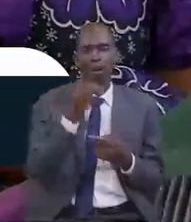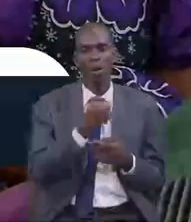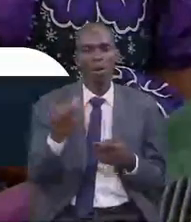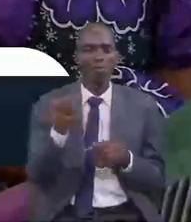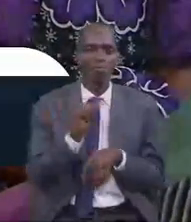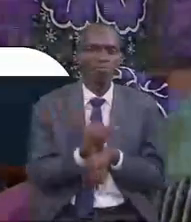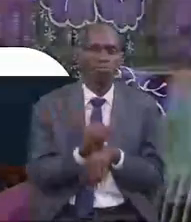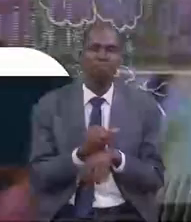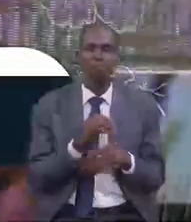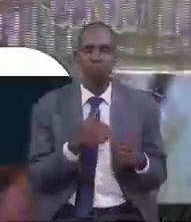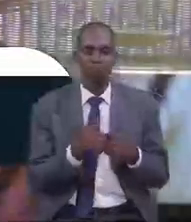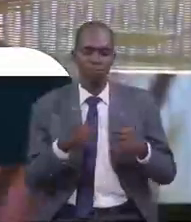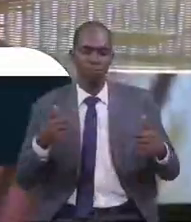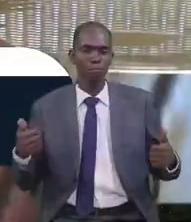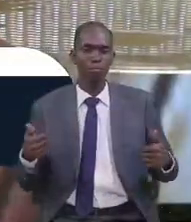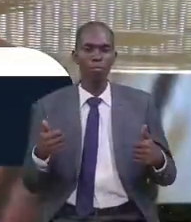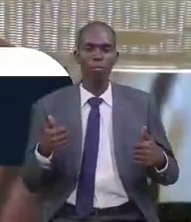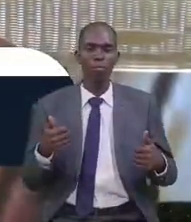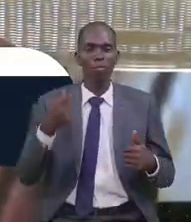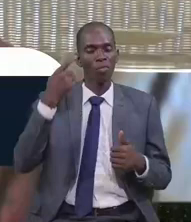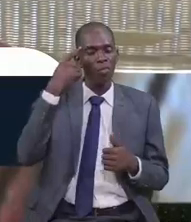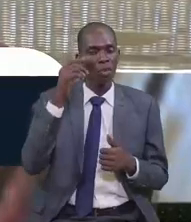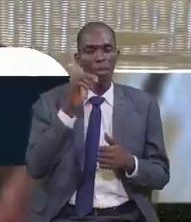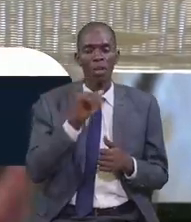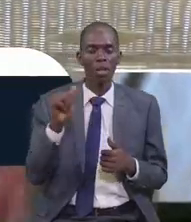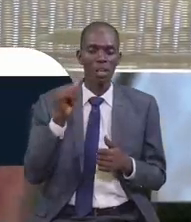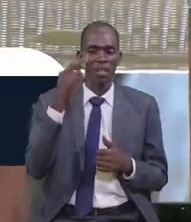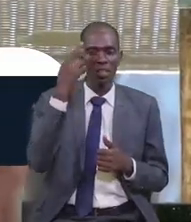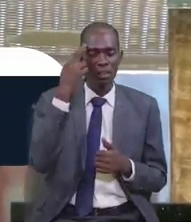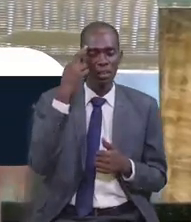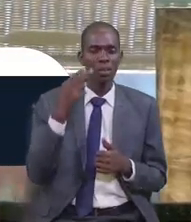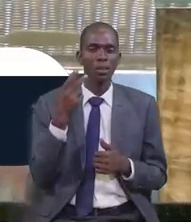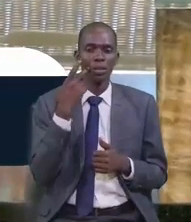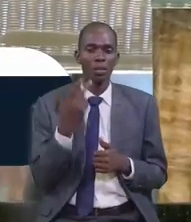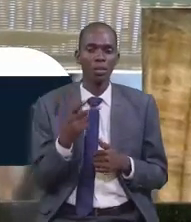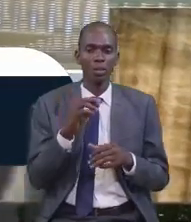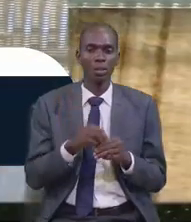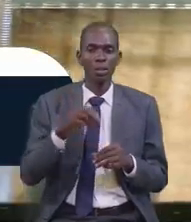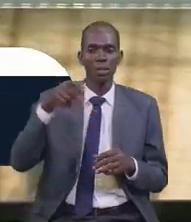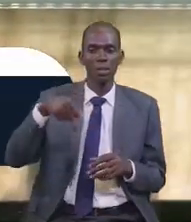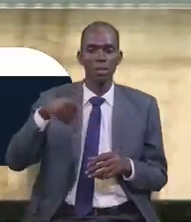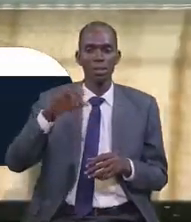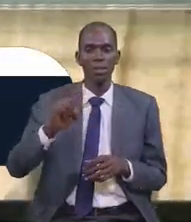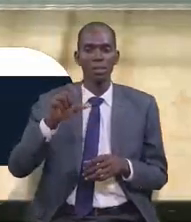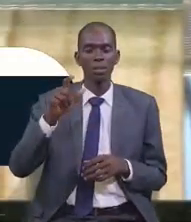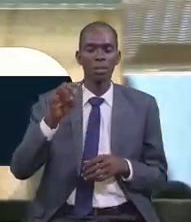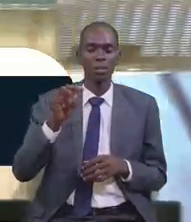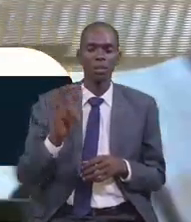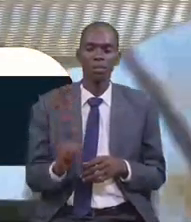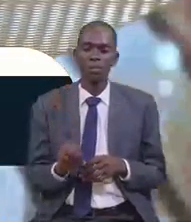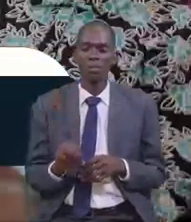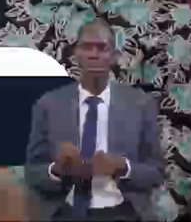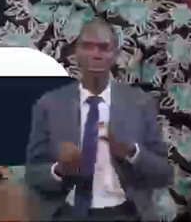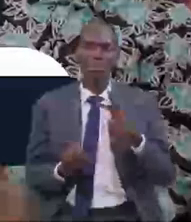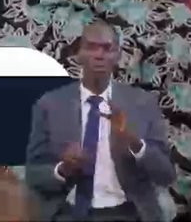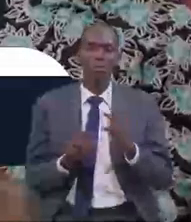part. Pour l'usage de Dieu. Voyons Psaume 4. Psaume